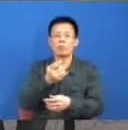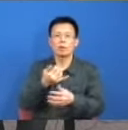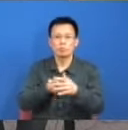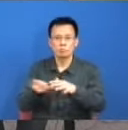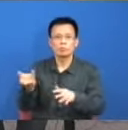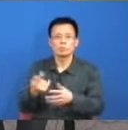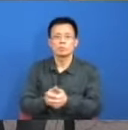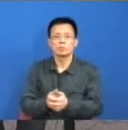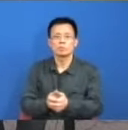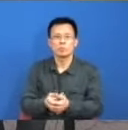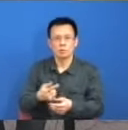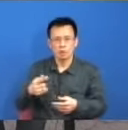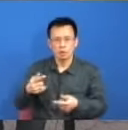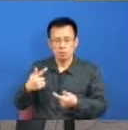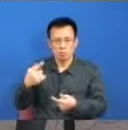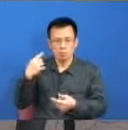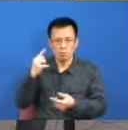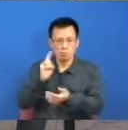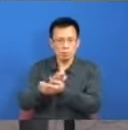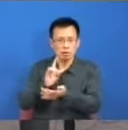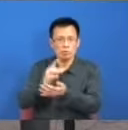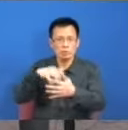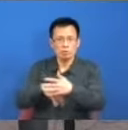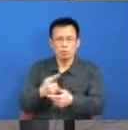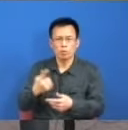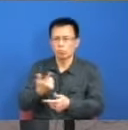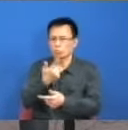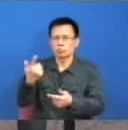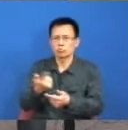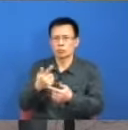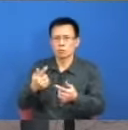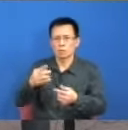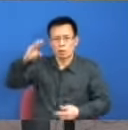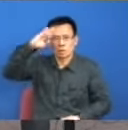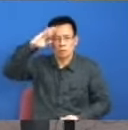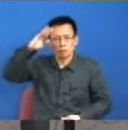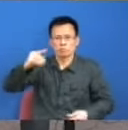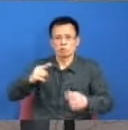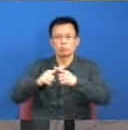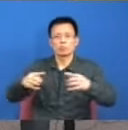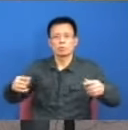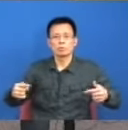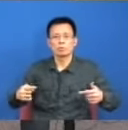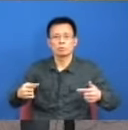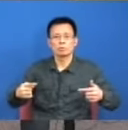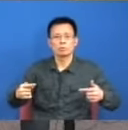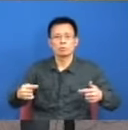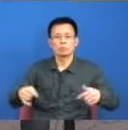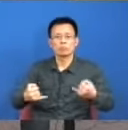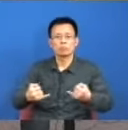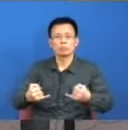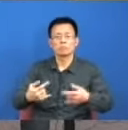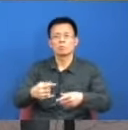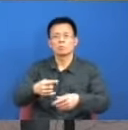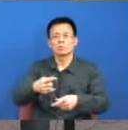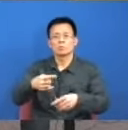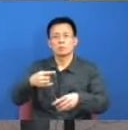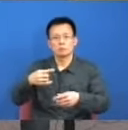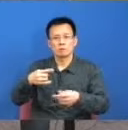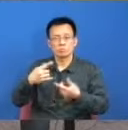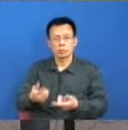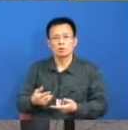實已經越嚟越多呢類嘅所謂警民衝突咁樣。我諗即係唯一可以俾到嘅俾